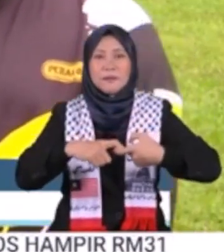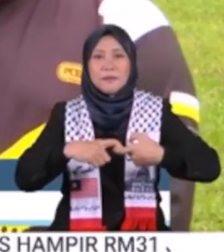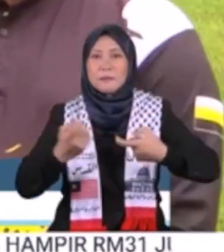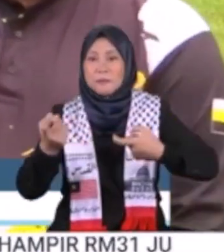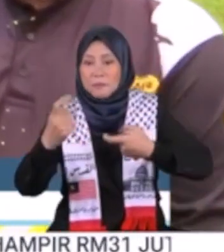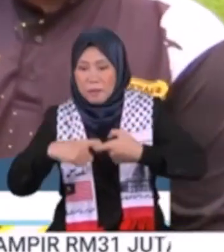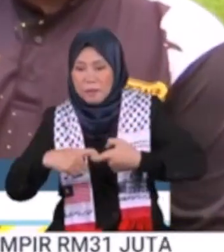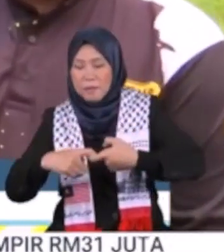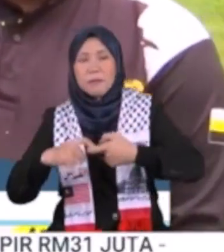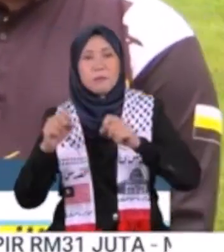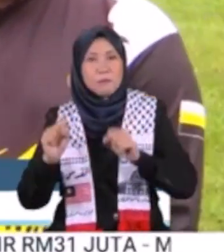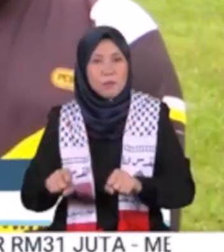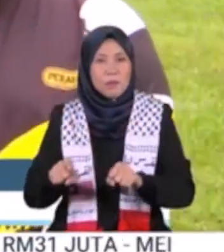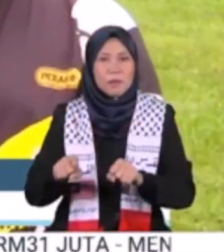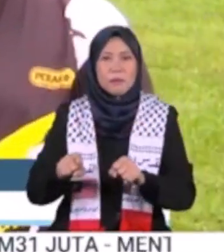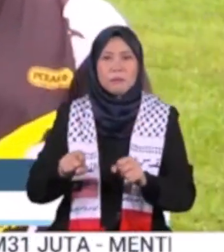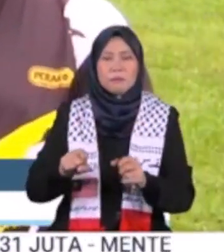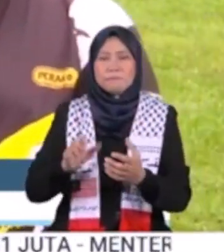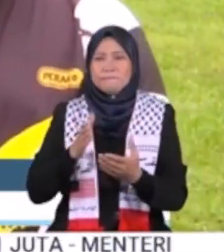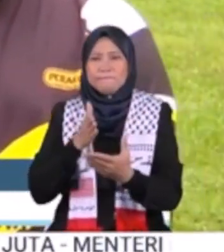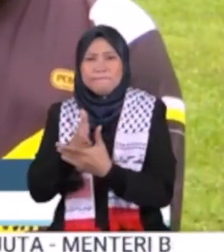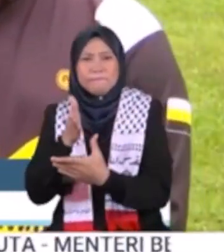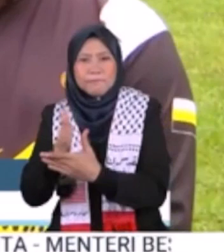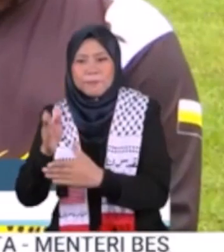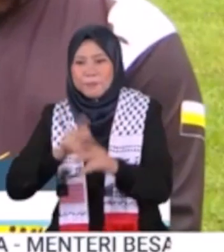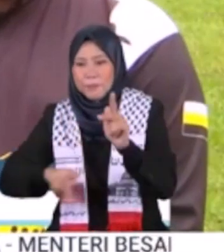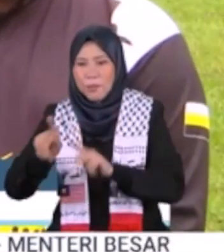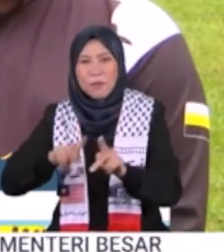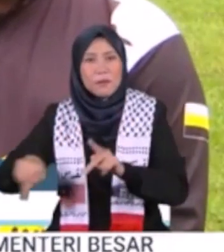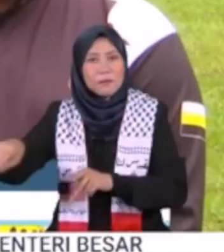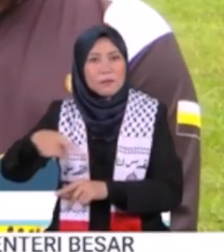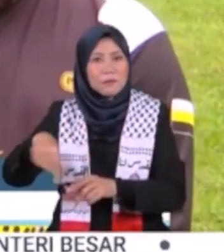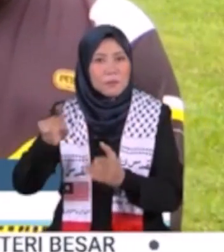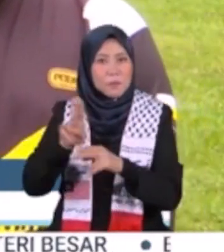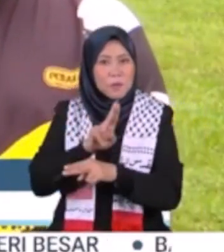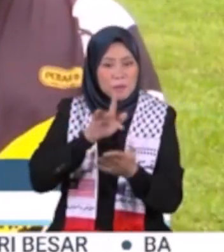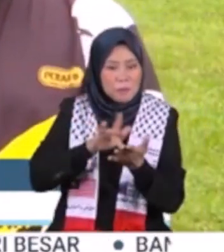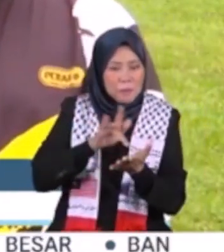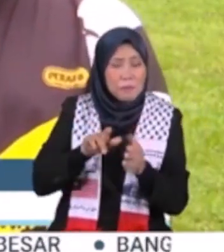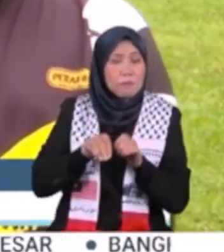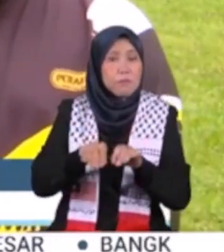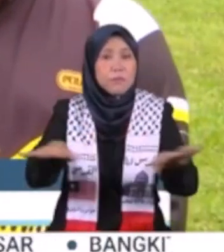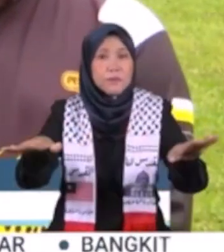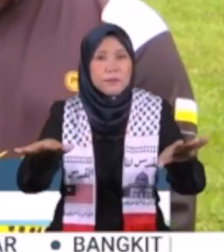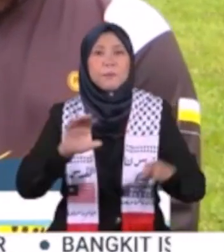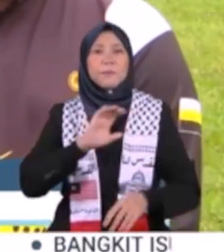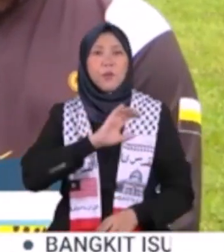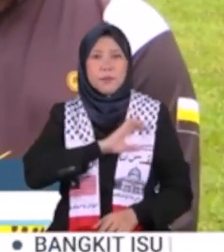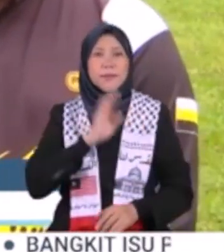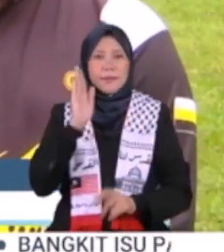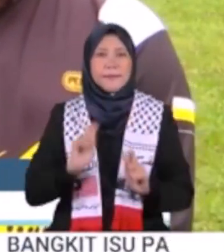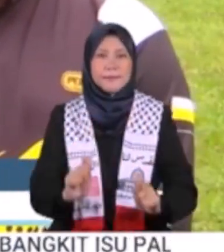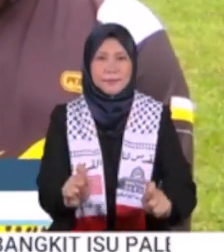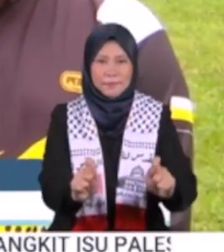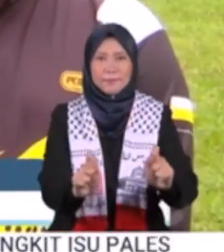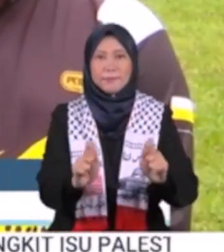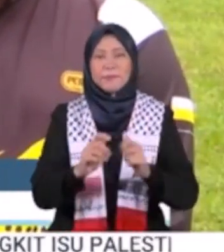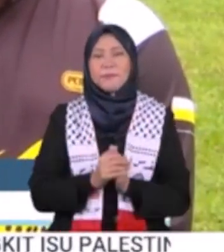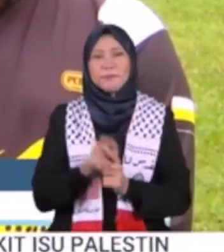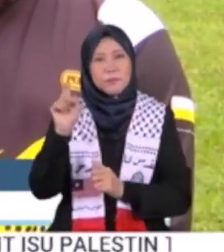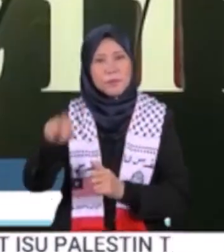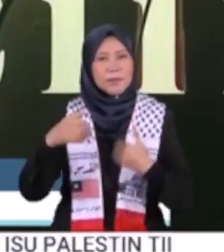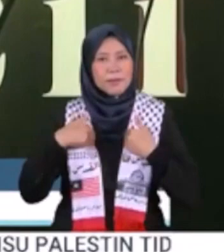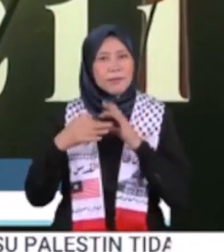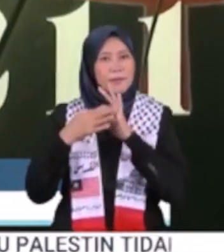perkara-perkara yang boleh Menggugat keharmonian yang khususnya di media-media sosial dengan secara pantas pihak polis akan bertindak jadi saya lihat perlu